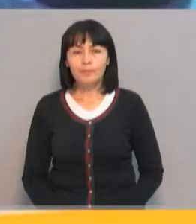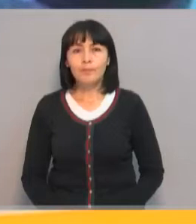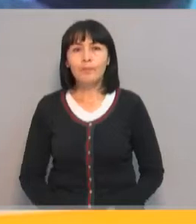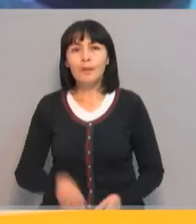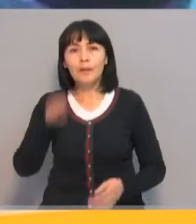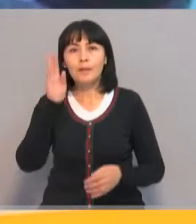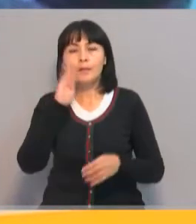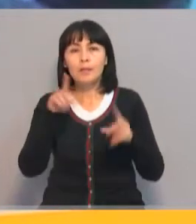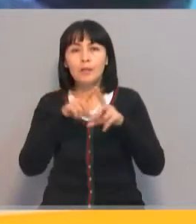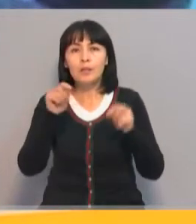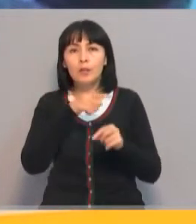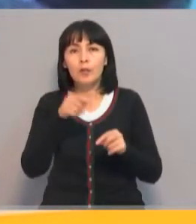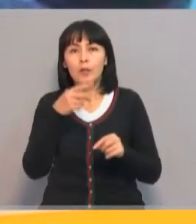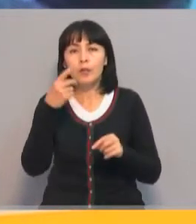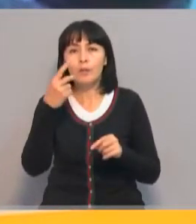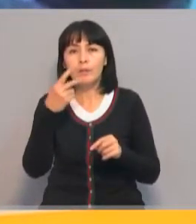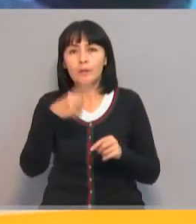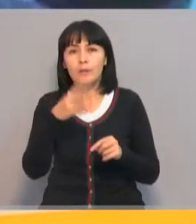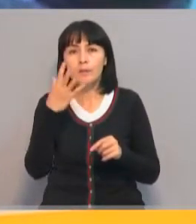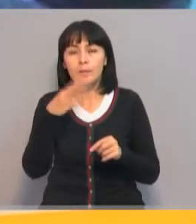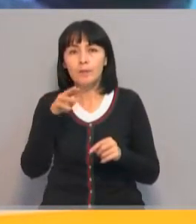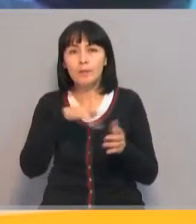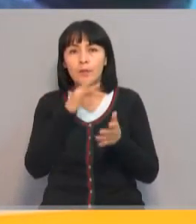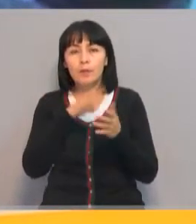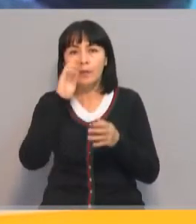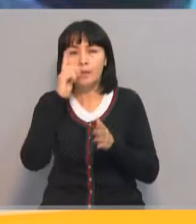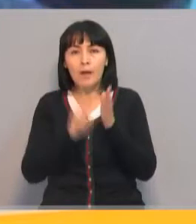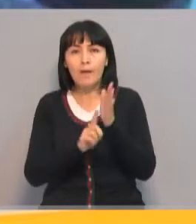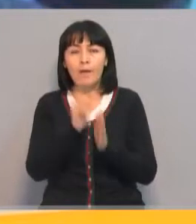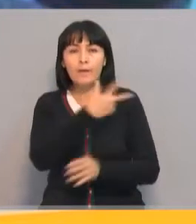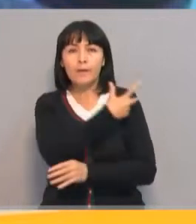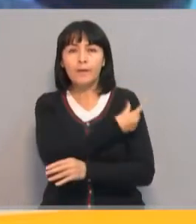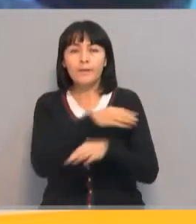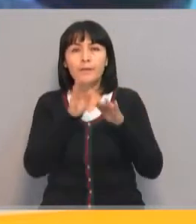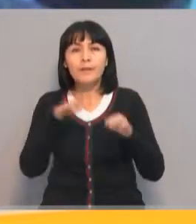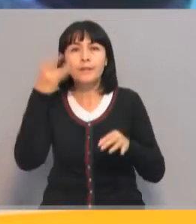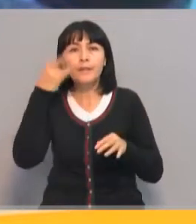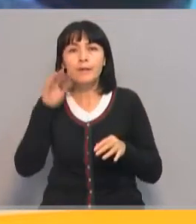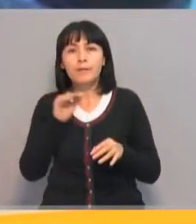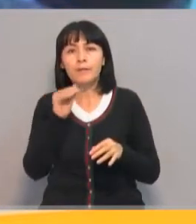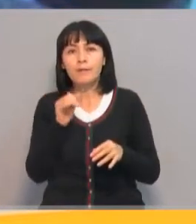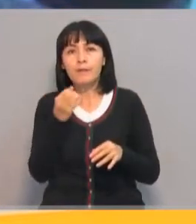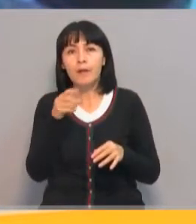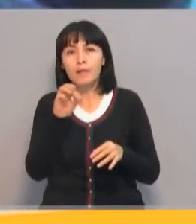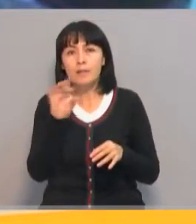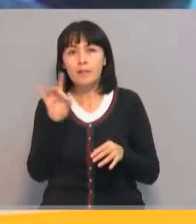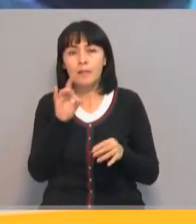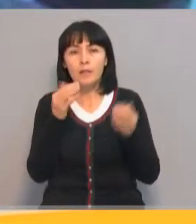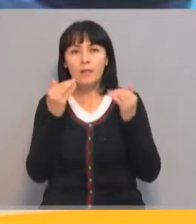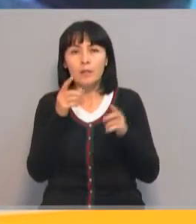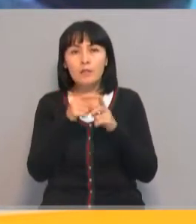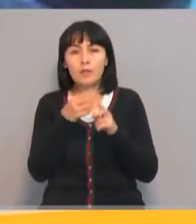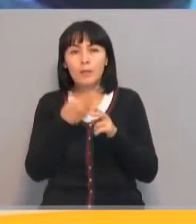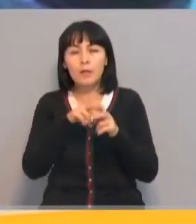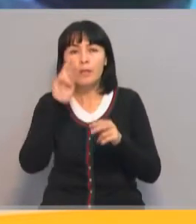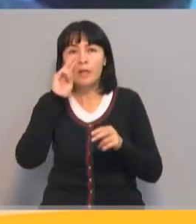В средней школе номер 25 города Шымкент сегодня стартовала вакцинация детей американским препаратом Pfizer. К слову, для этого